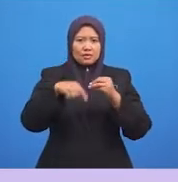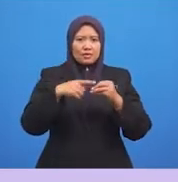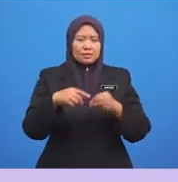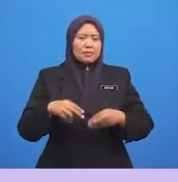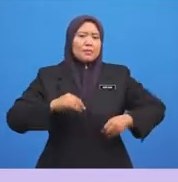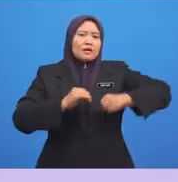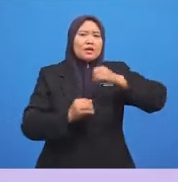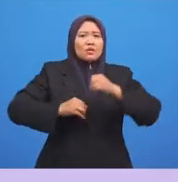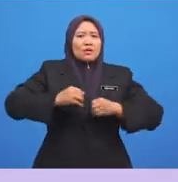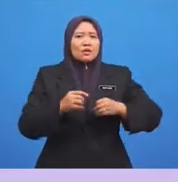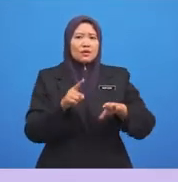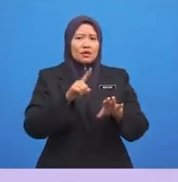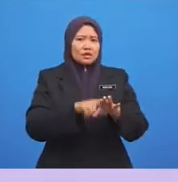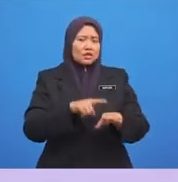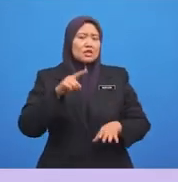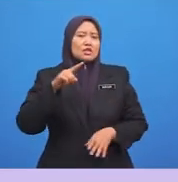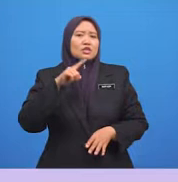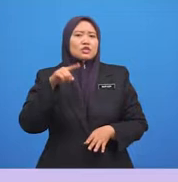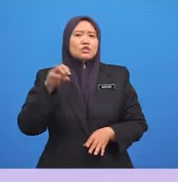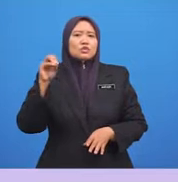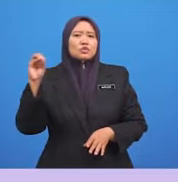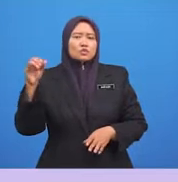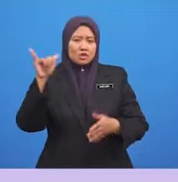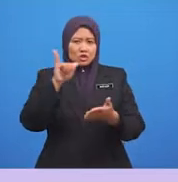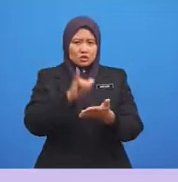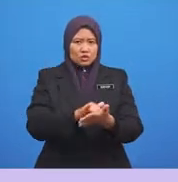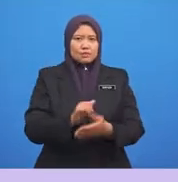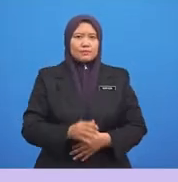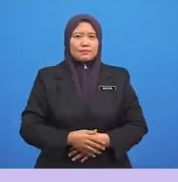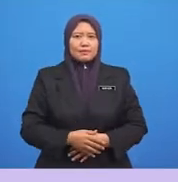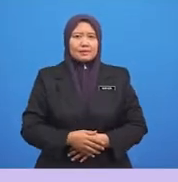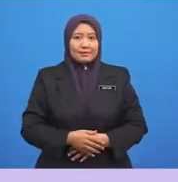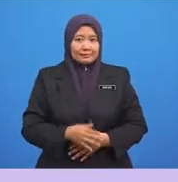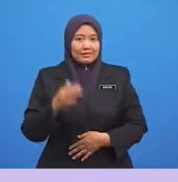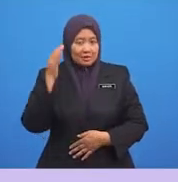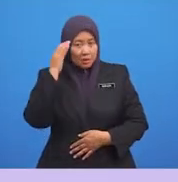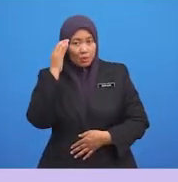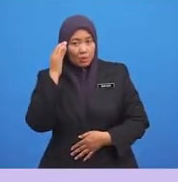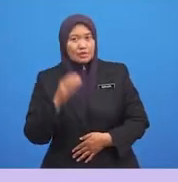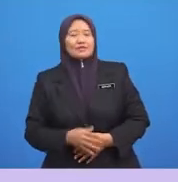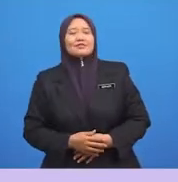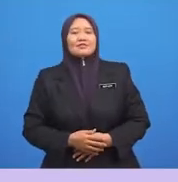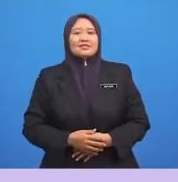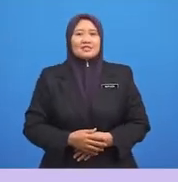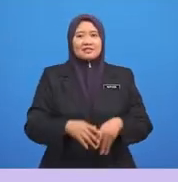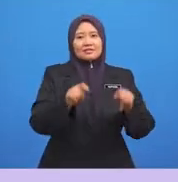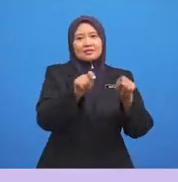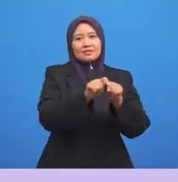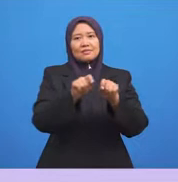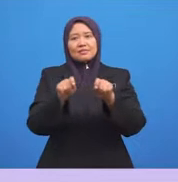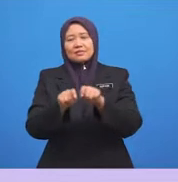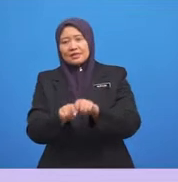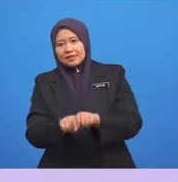Jadi, hanya tinggal satu saja jawapan. Jadi, kamu semua mesti boleh jawab dengan